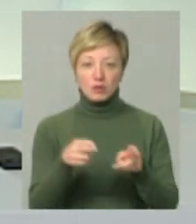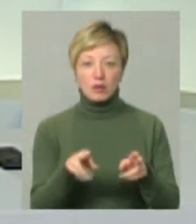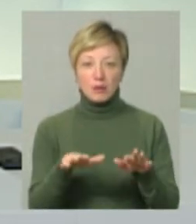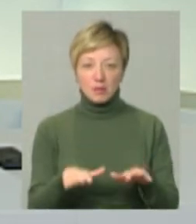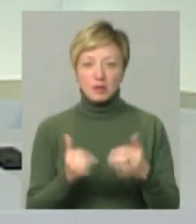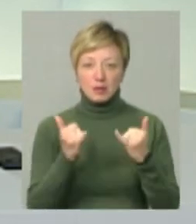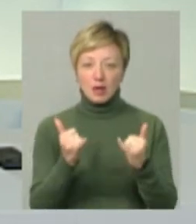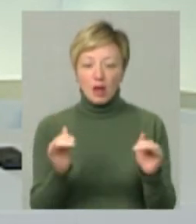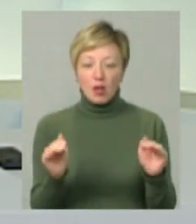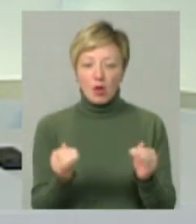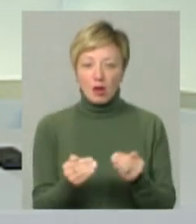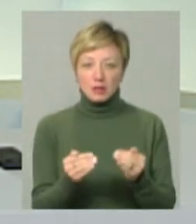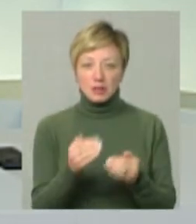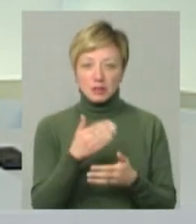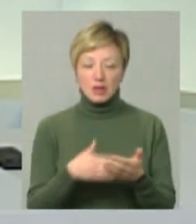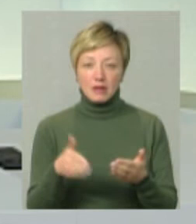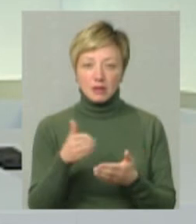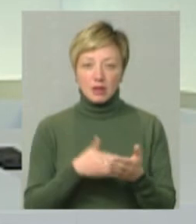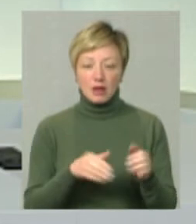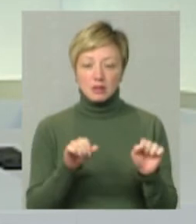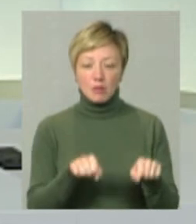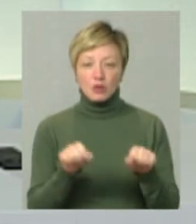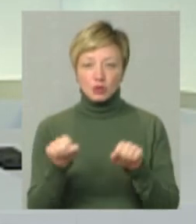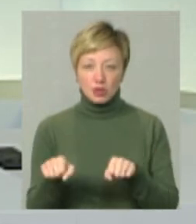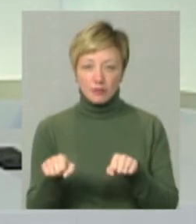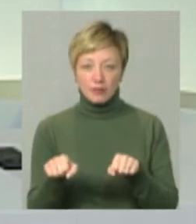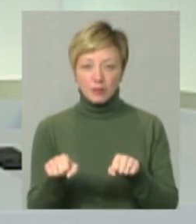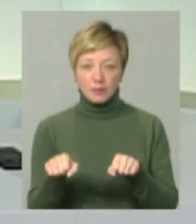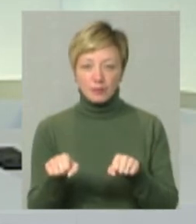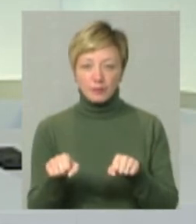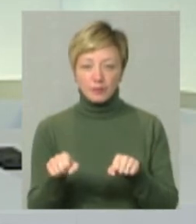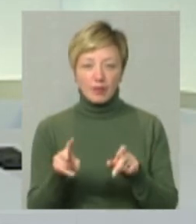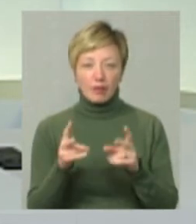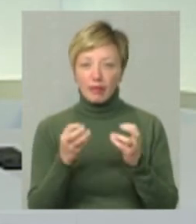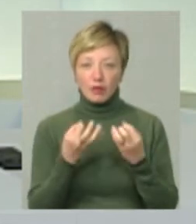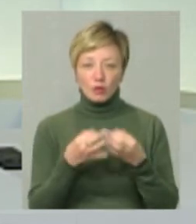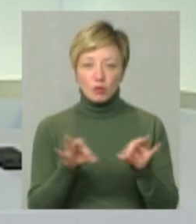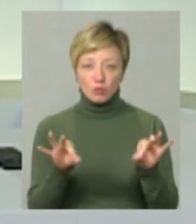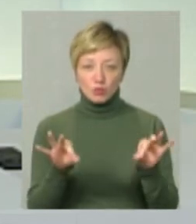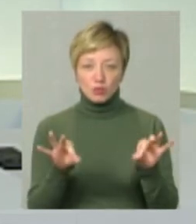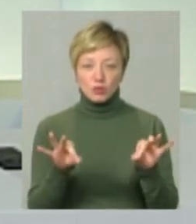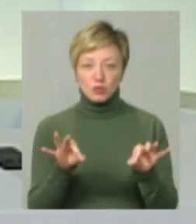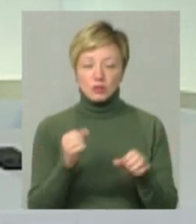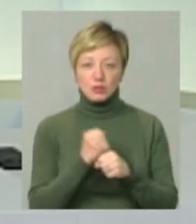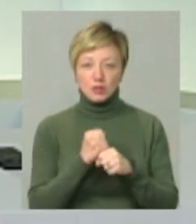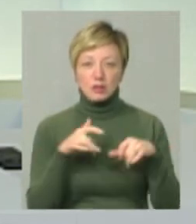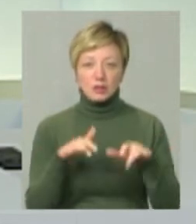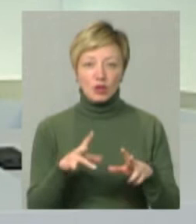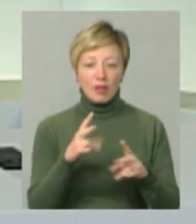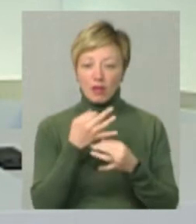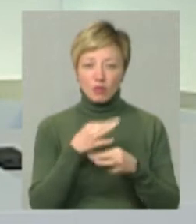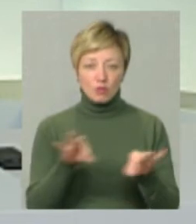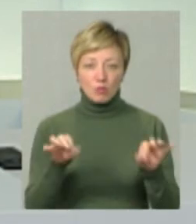виїжджають на місце для локалізації, ліквідації можливих та недопущення та вжиття заходів